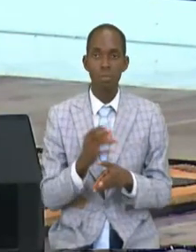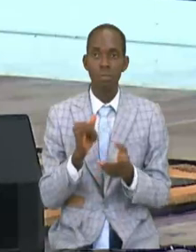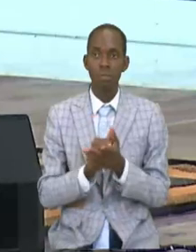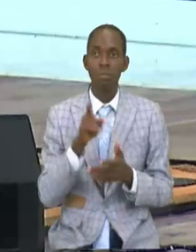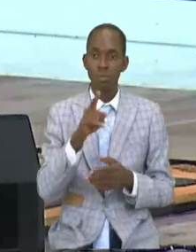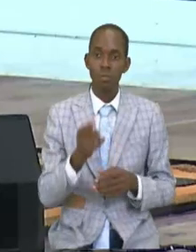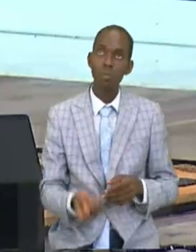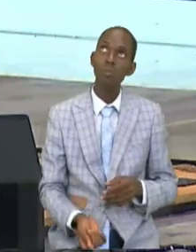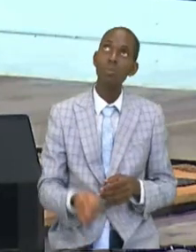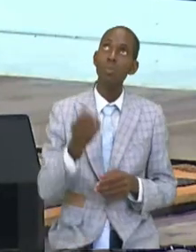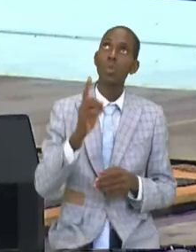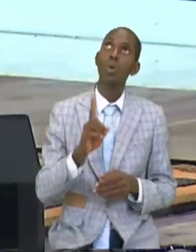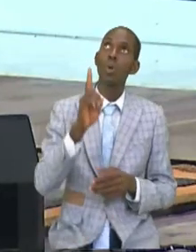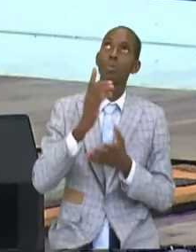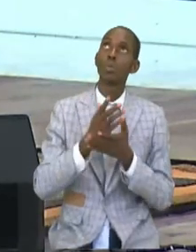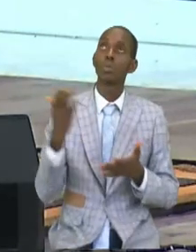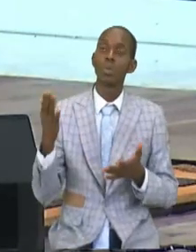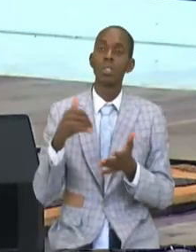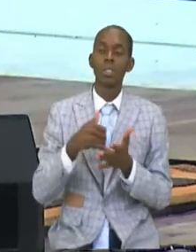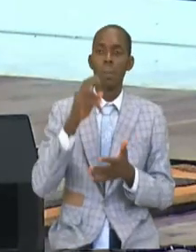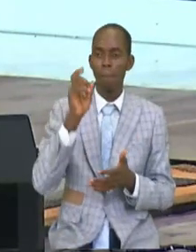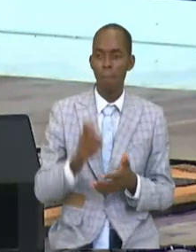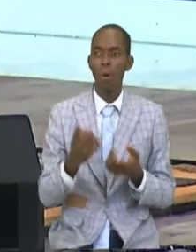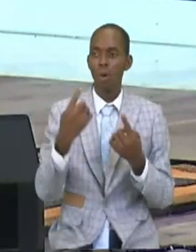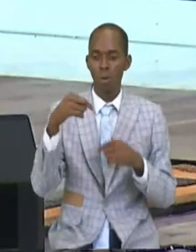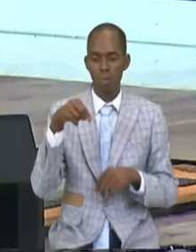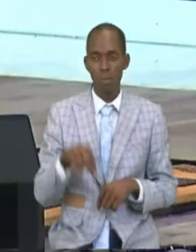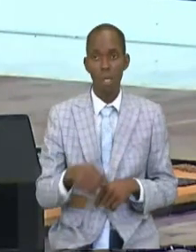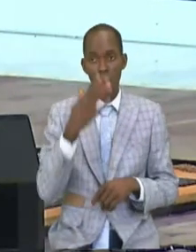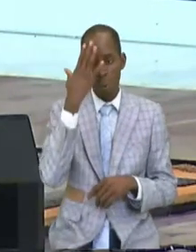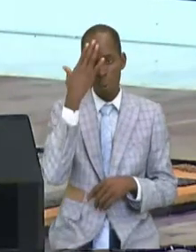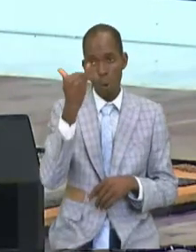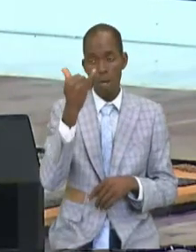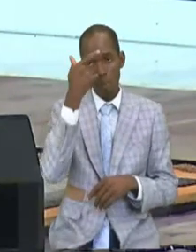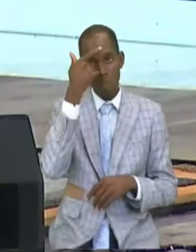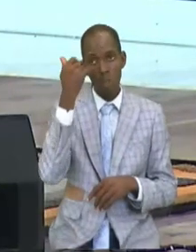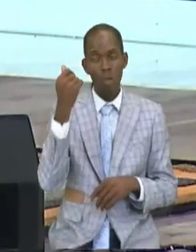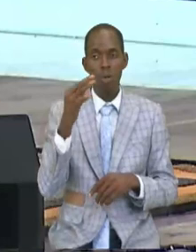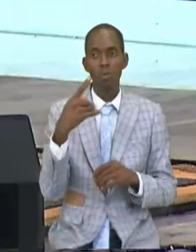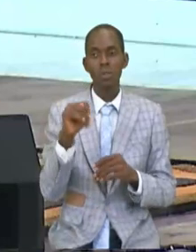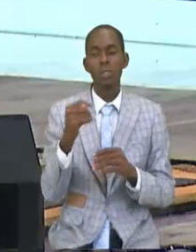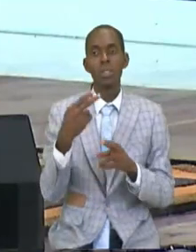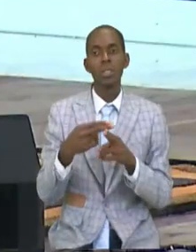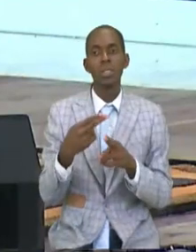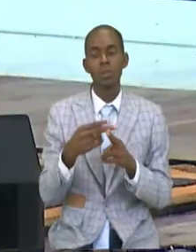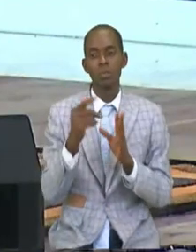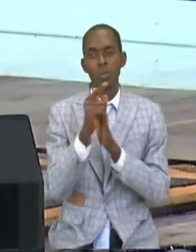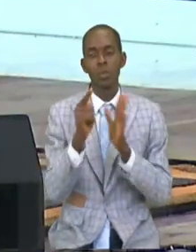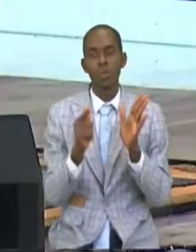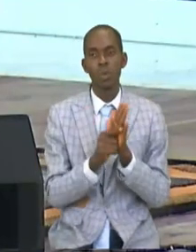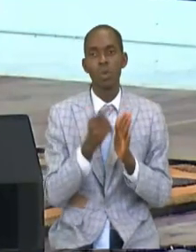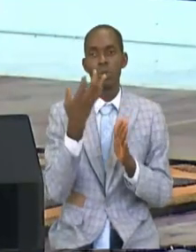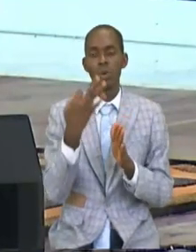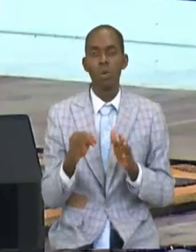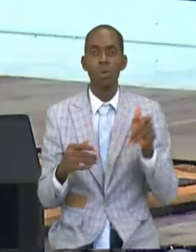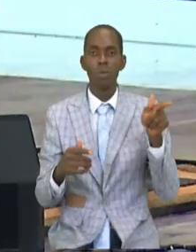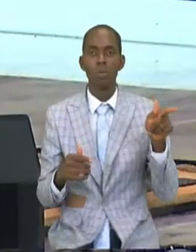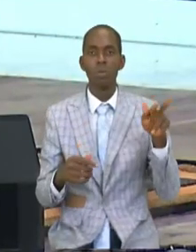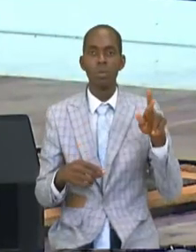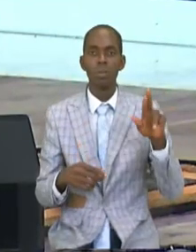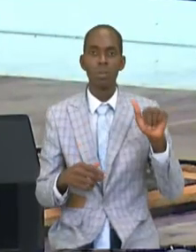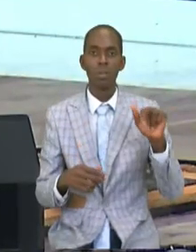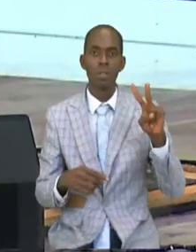vous jetez quelque chose en l'air, la chose doit descendre en bas. Pourquoi? C'est à cause de la loi de gravité. Maintenant,